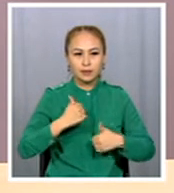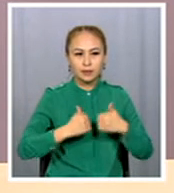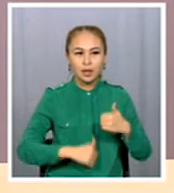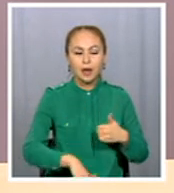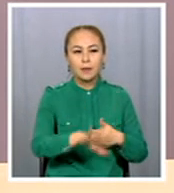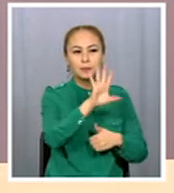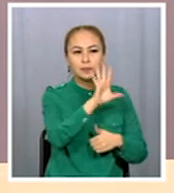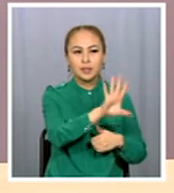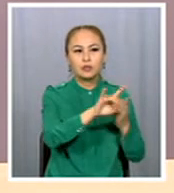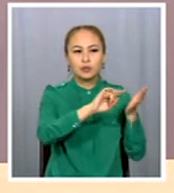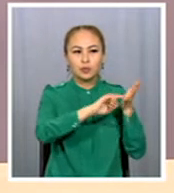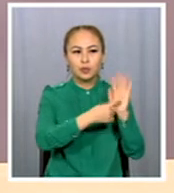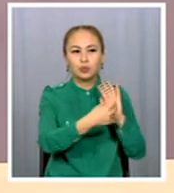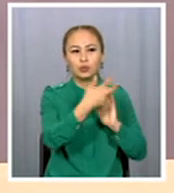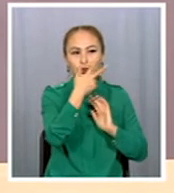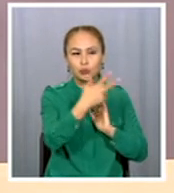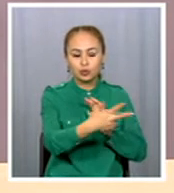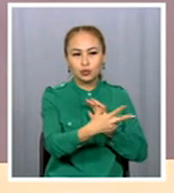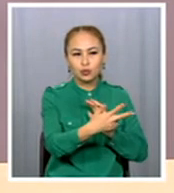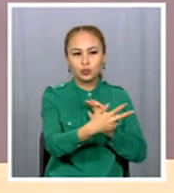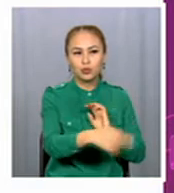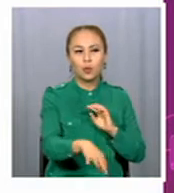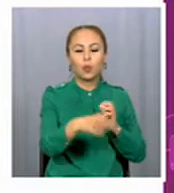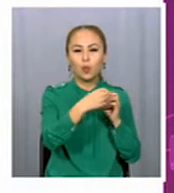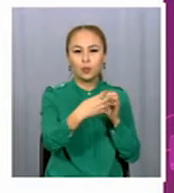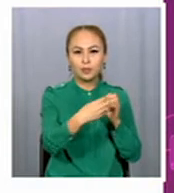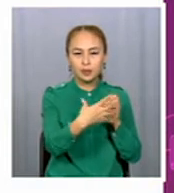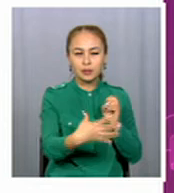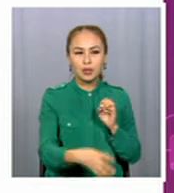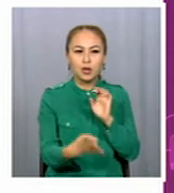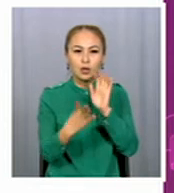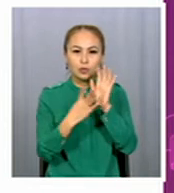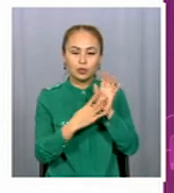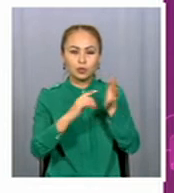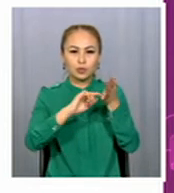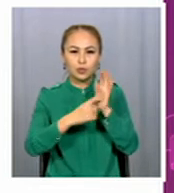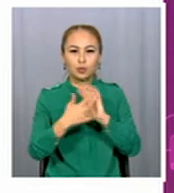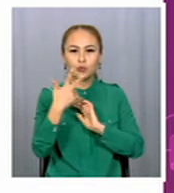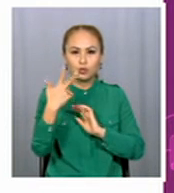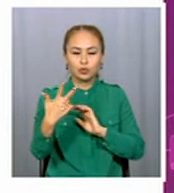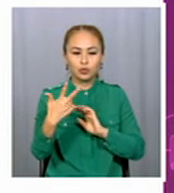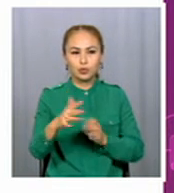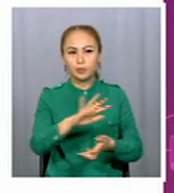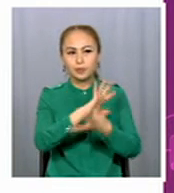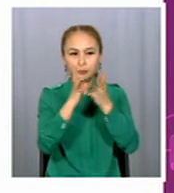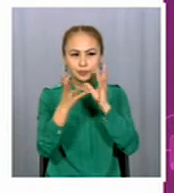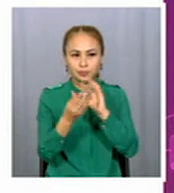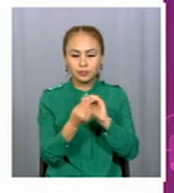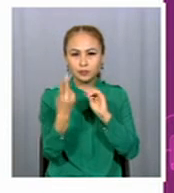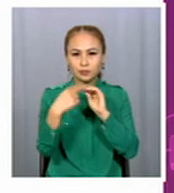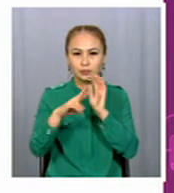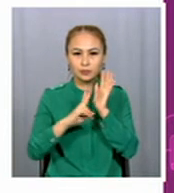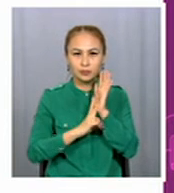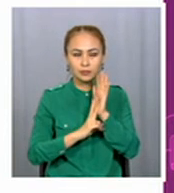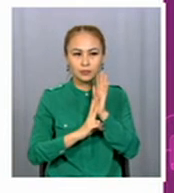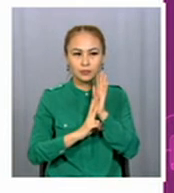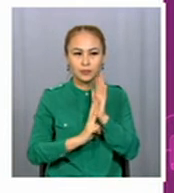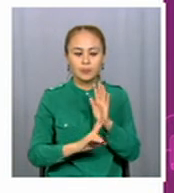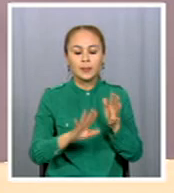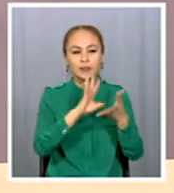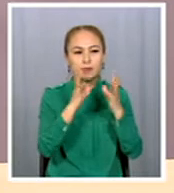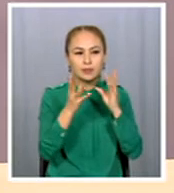пен 3 сандарының көбейтіндісі 15-ке тең. 9 пен 3 сандарының көбейтіндісі 27-ге тең.